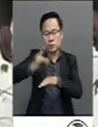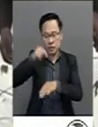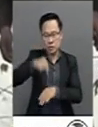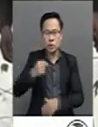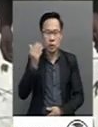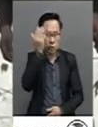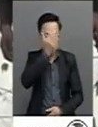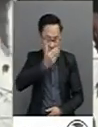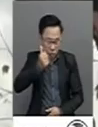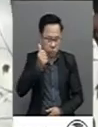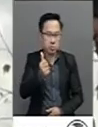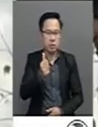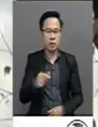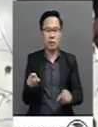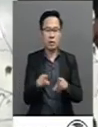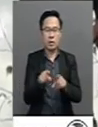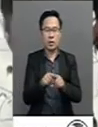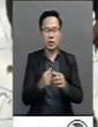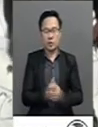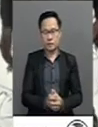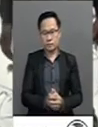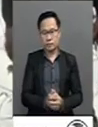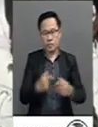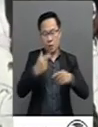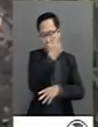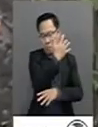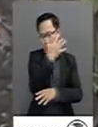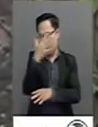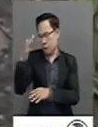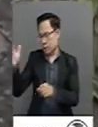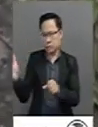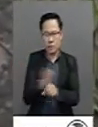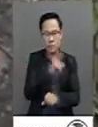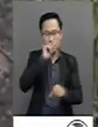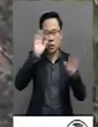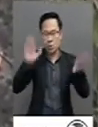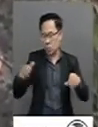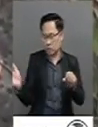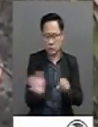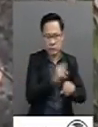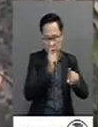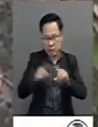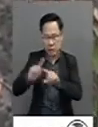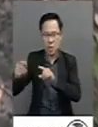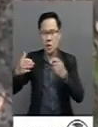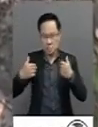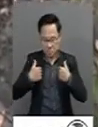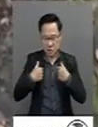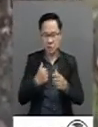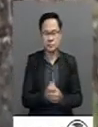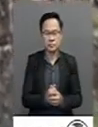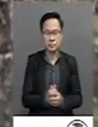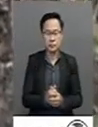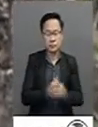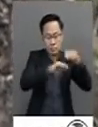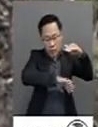ะคะเนื่องจากว่าอุทยานแห่งชาติคลองพนมค่ะเป็นป่าที่อุดมสมบูรณ์มีนกนานาพันธุ์โดยเฉพาะนกเงือกที่หายากค่ะและยังมีถ้